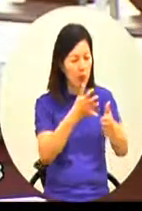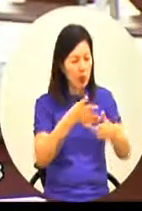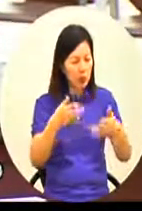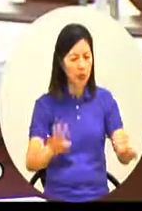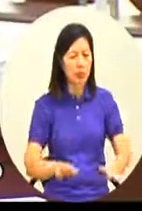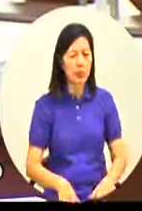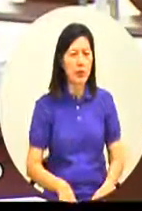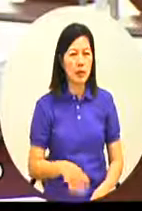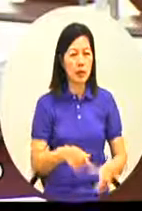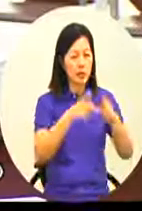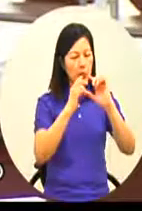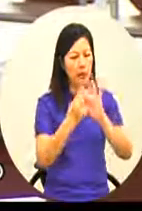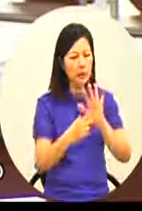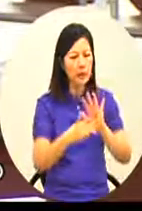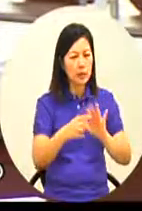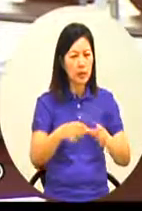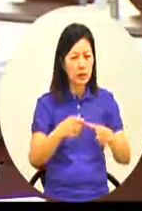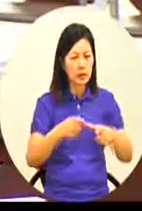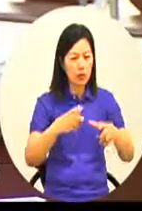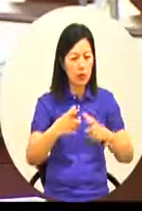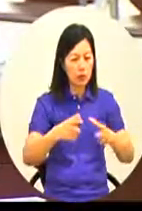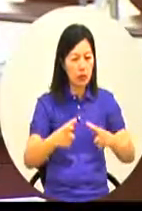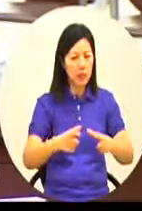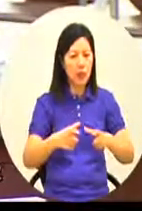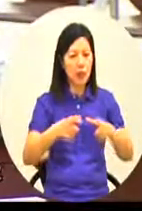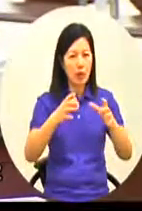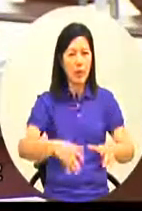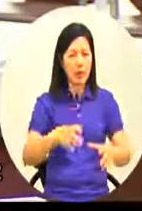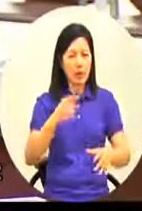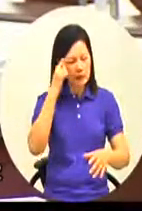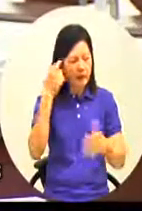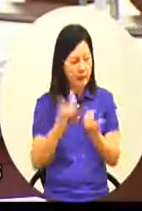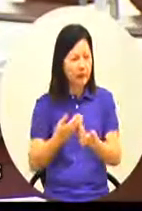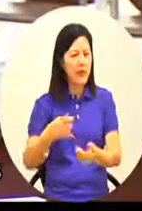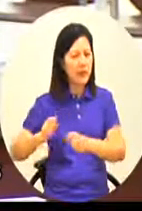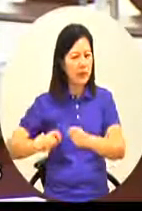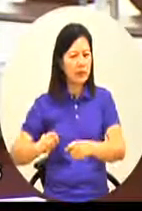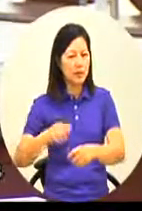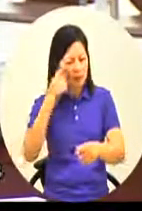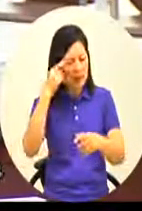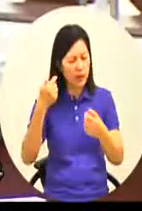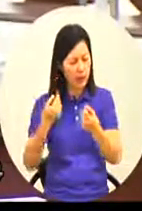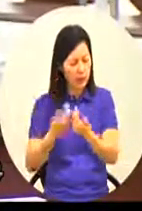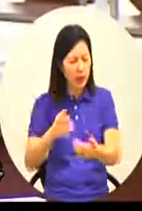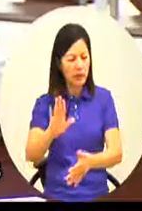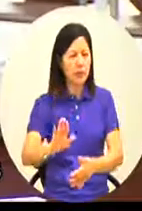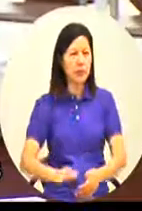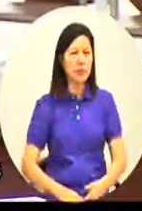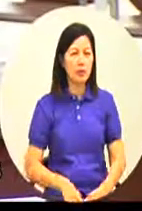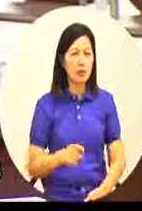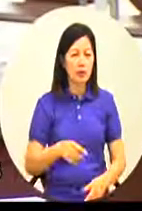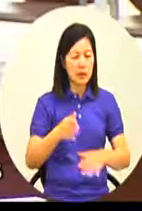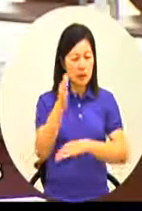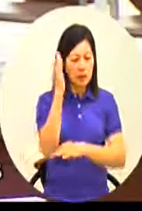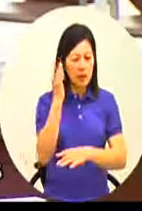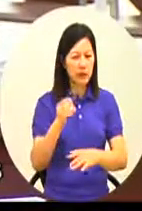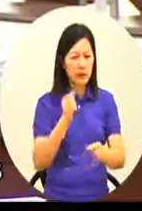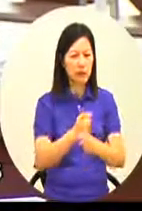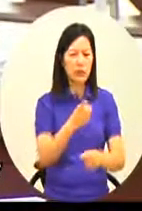然因嘞，大部分是讲公务局的职工，因可能有反对这个计划案呐，对不对？啊，我是讲，既然嘞政府做袂到的所